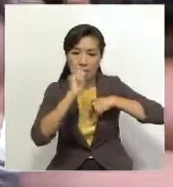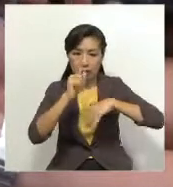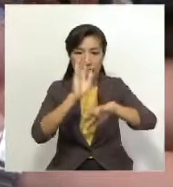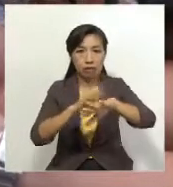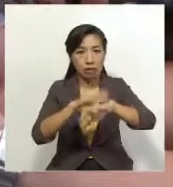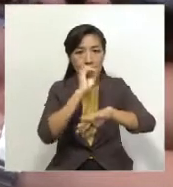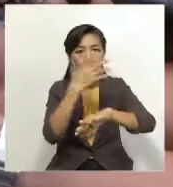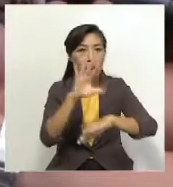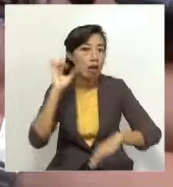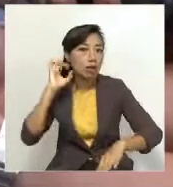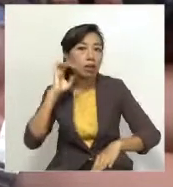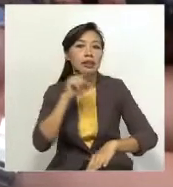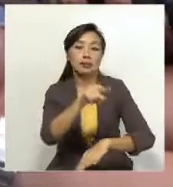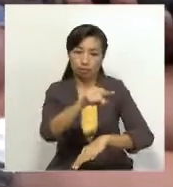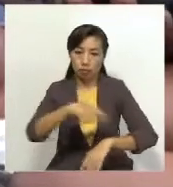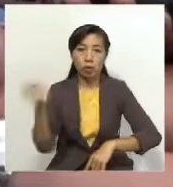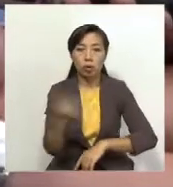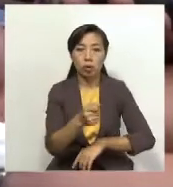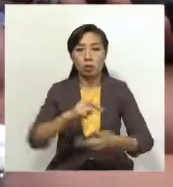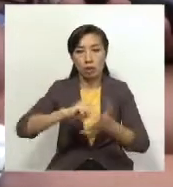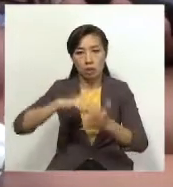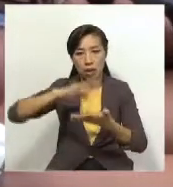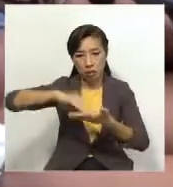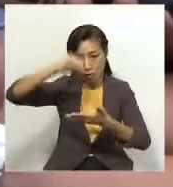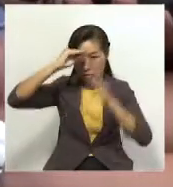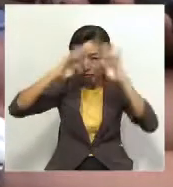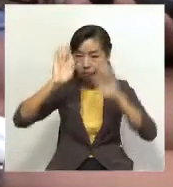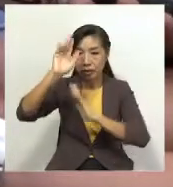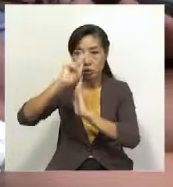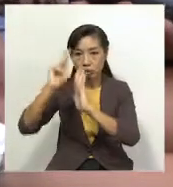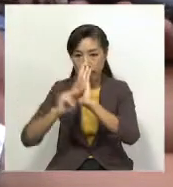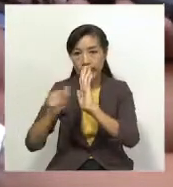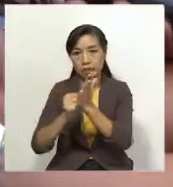คำเตือนสภาพอากาศจากทางการไทยถือว่าเป็นบทเรียนที่ต้องแก้ไขกฎหมายต่อไปค่ะ